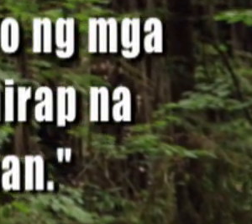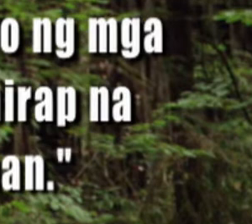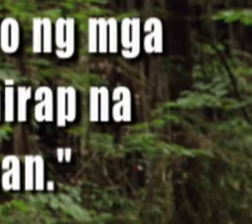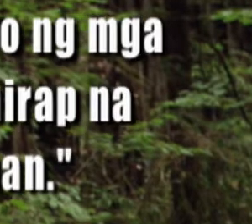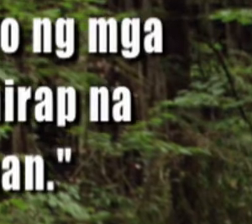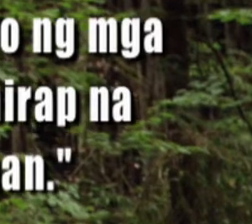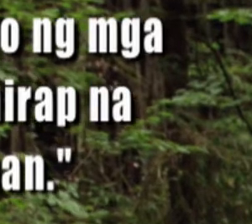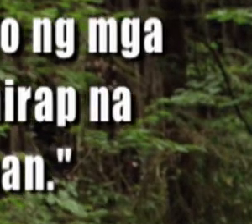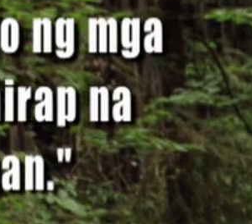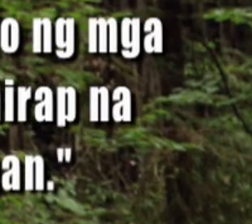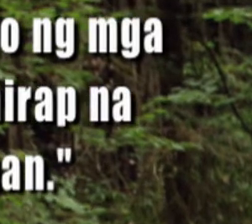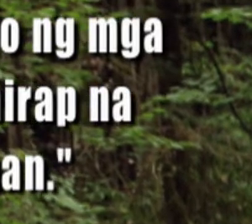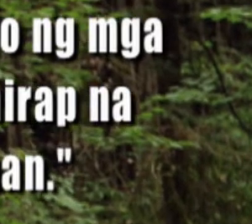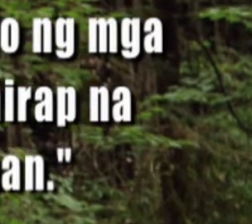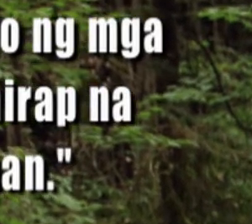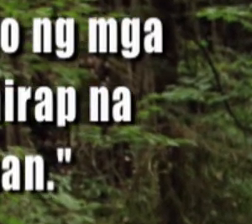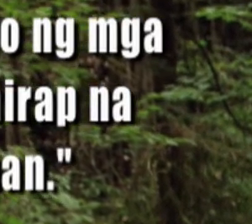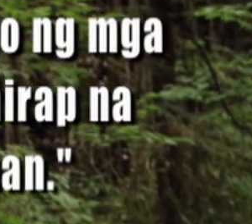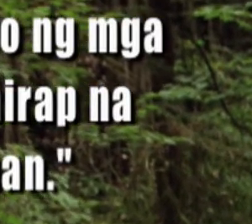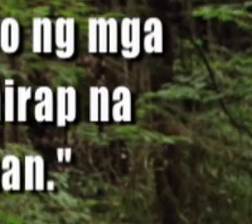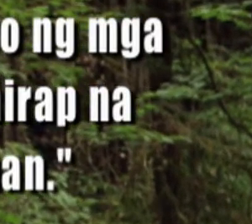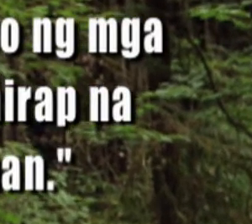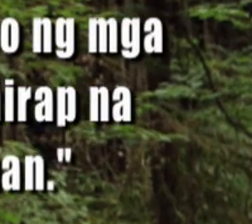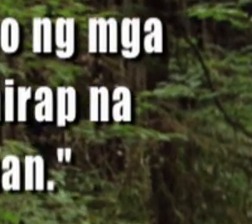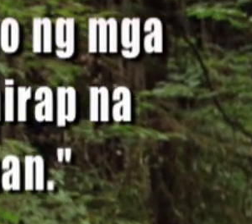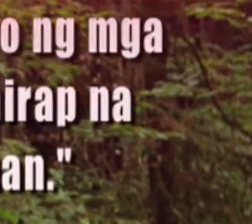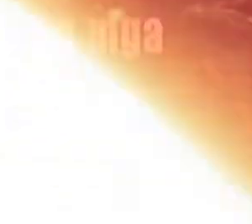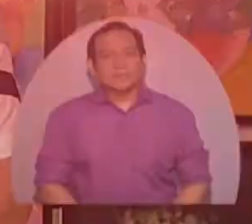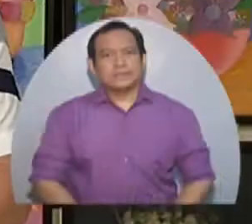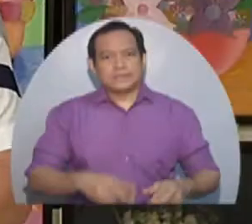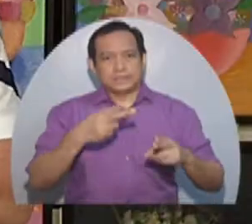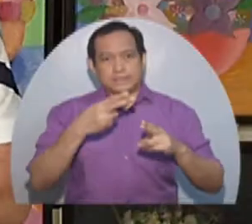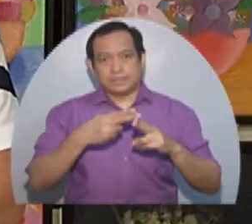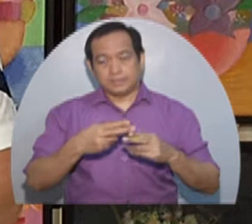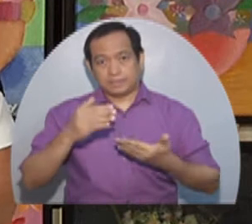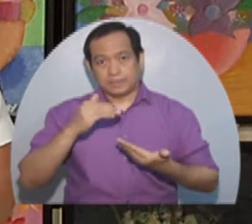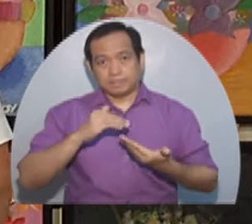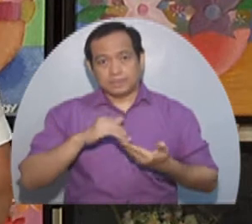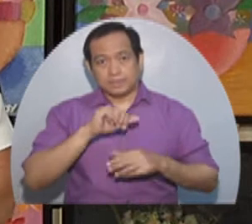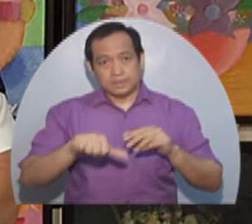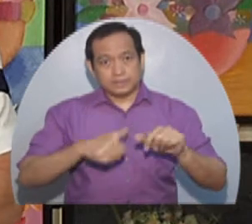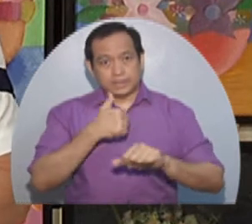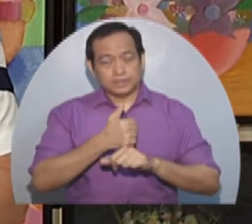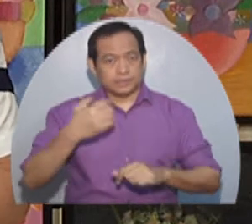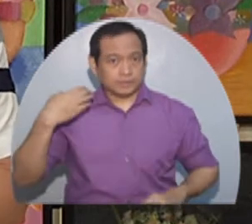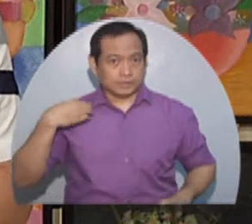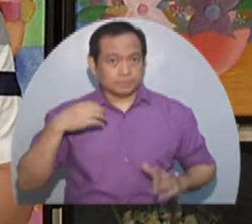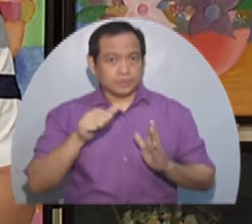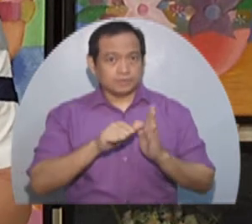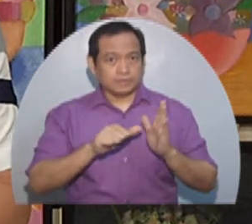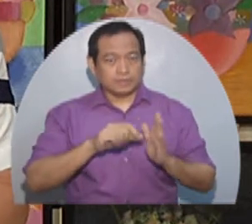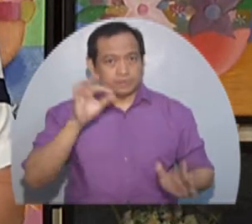dakilang bagay at may hirap na hindi mo nangalalaman. Sa ngalan po ng Kapwa ko Mahal ko Foundation